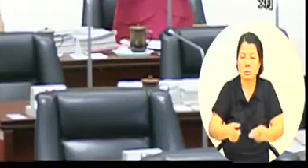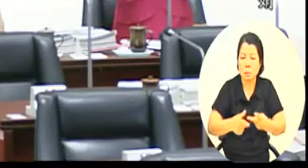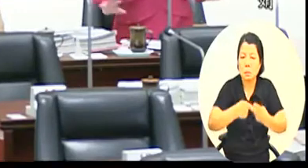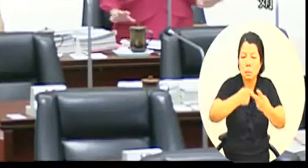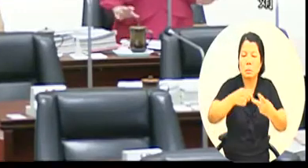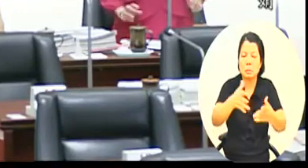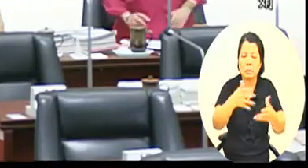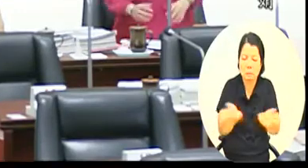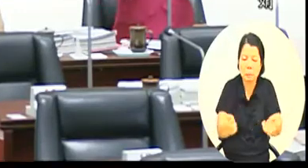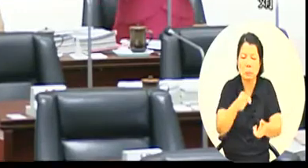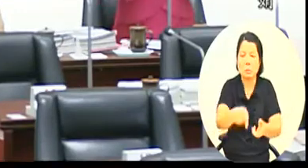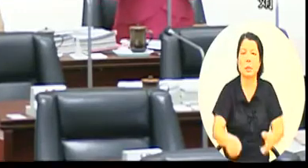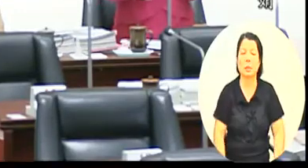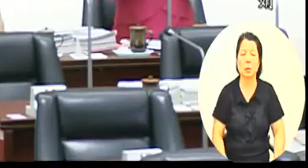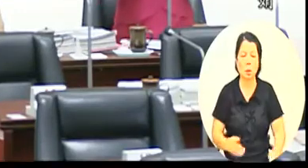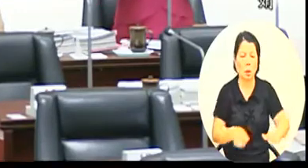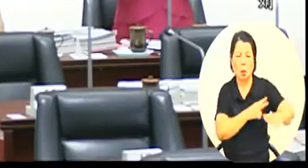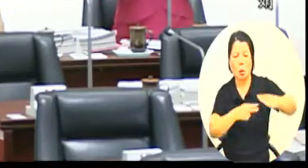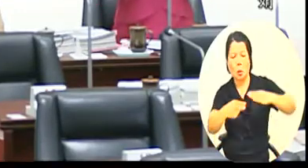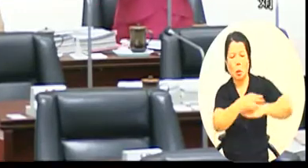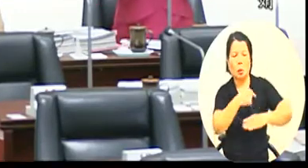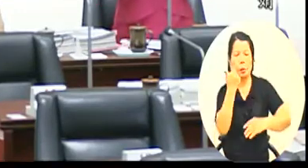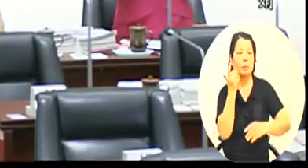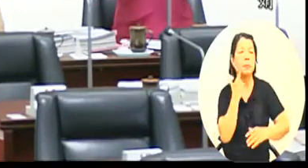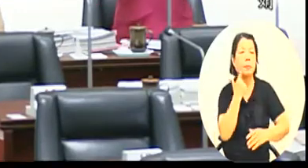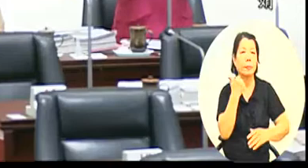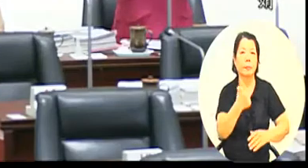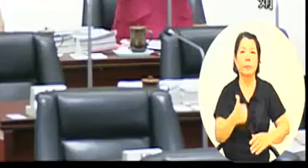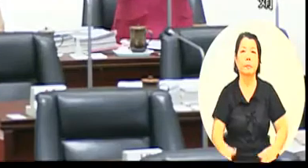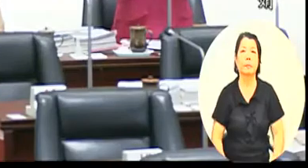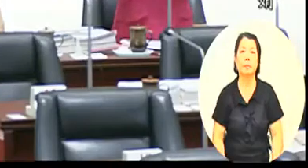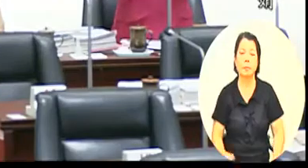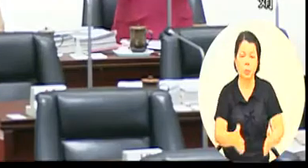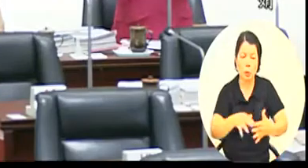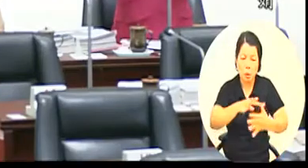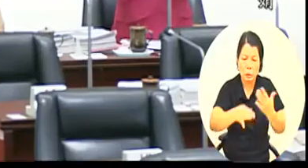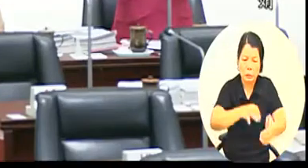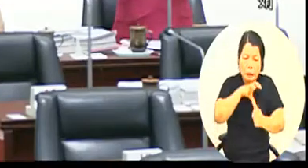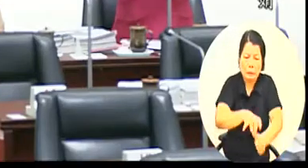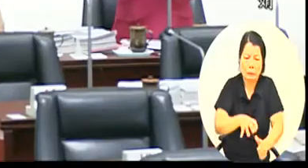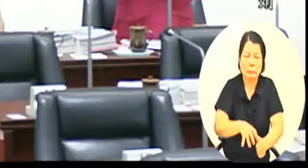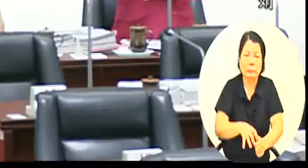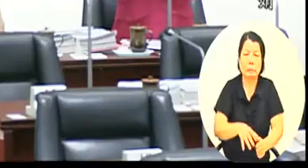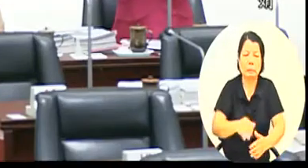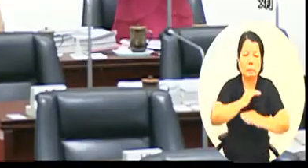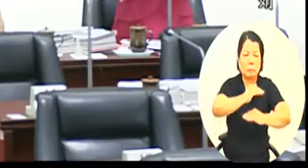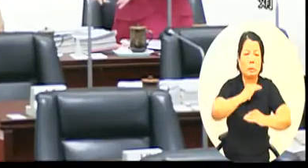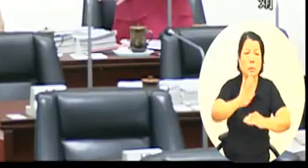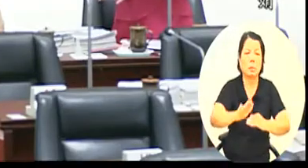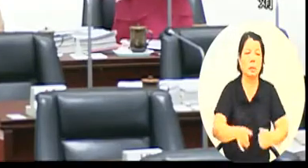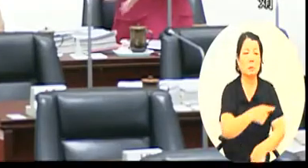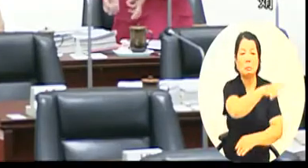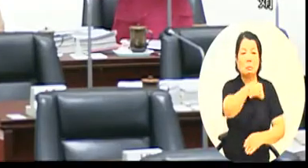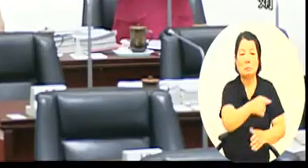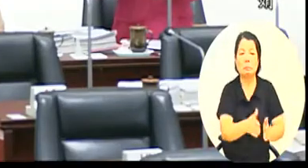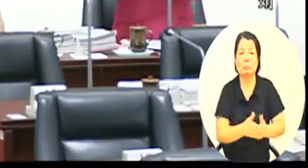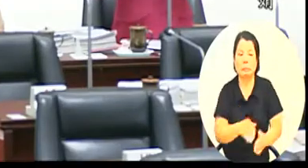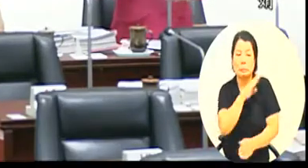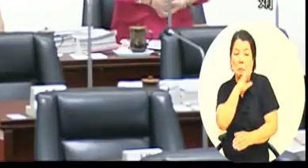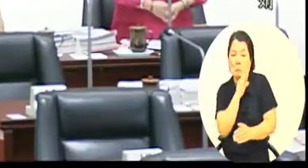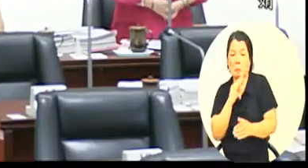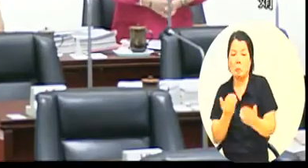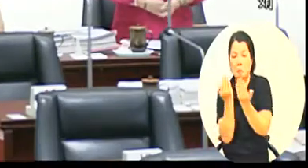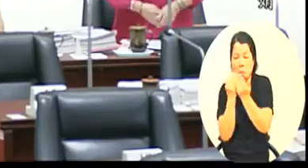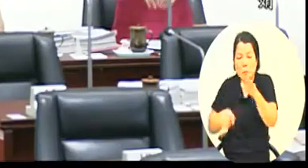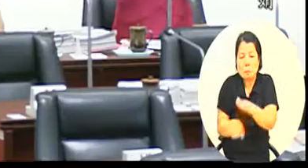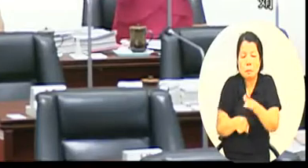景观不是更好？以及我们要让大家把它这个条件限制得太紧了，让大家去做违法的问题，然后又害怕被